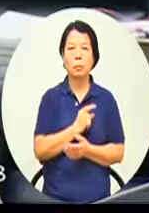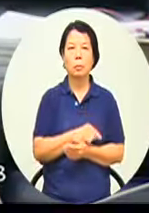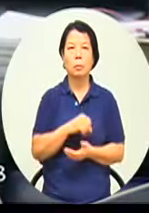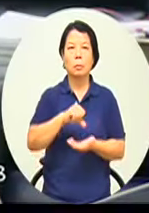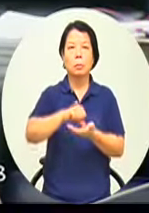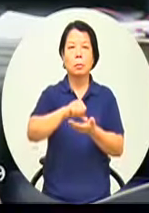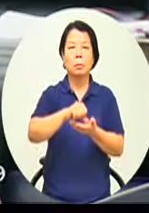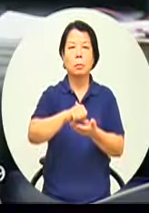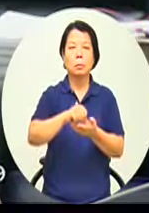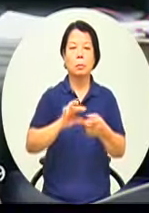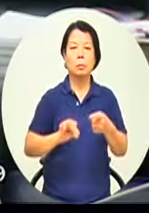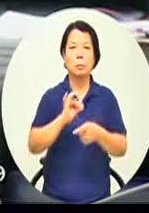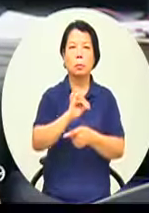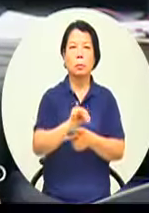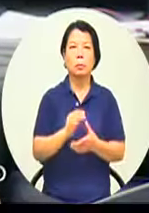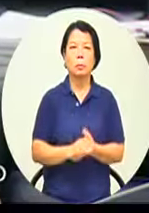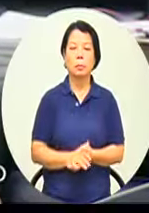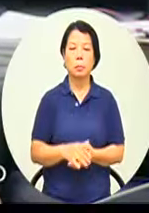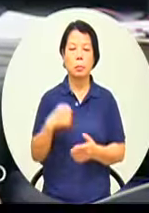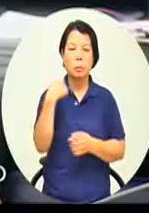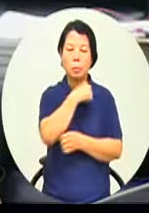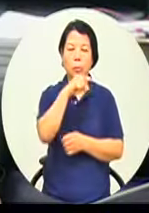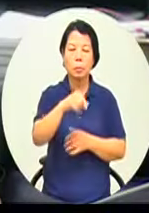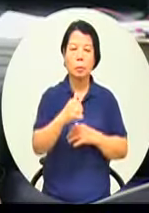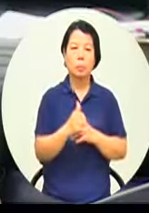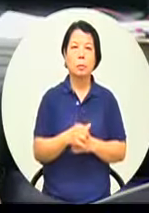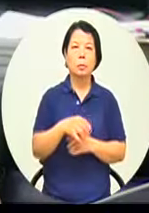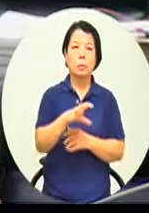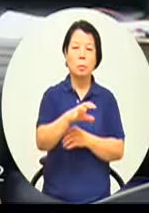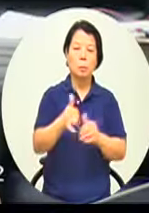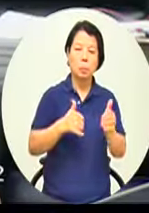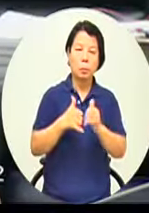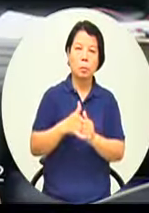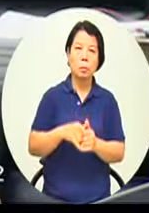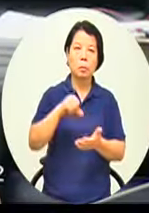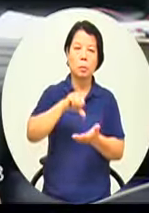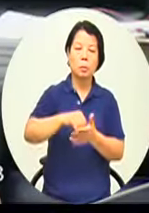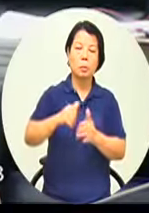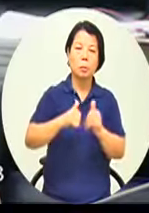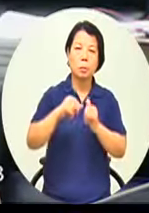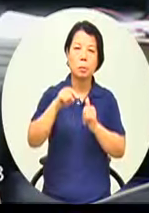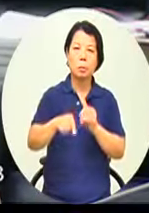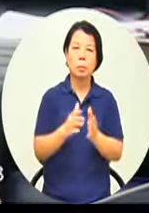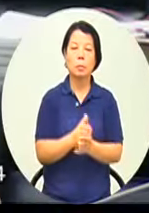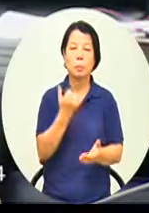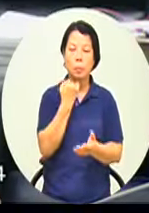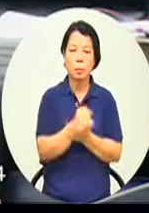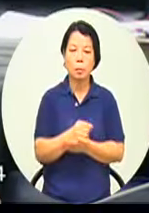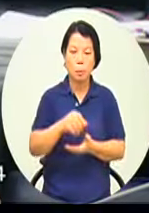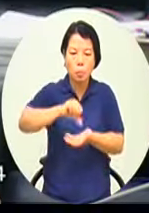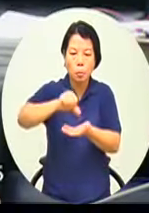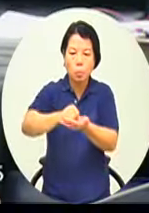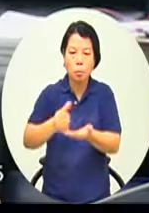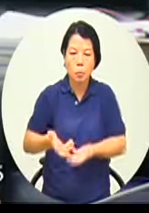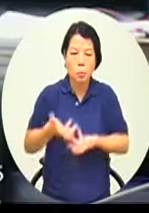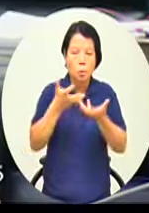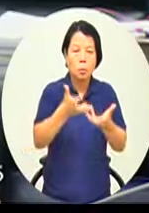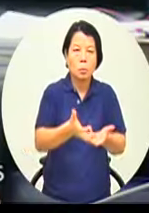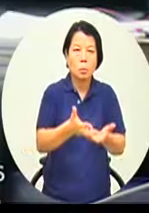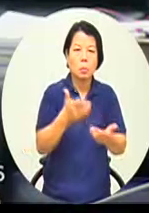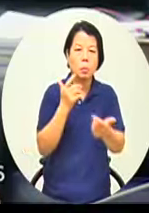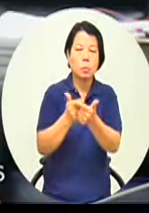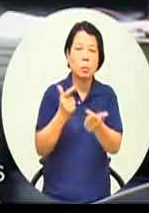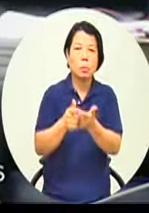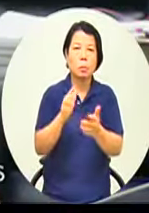思就是讲，按台湾的农民有法度应付按台湾的同胞粮食